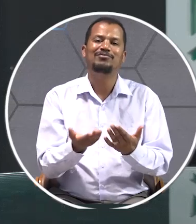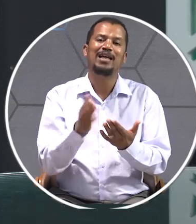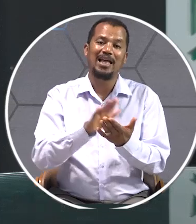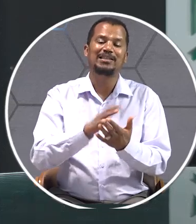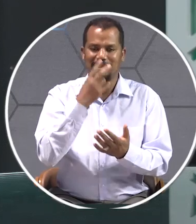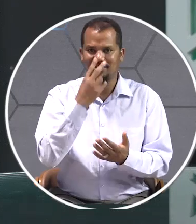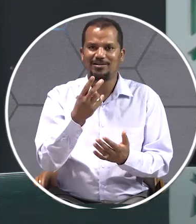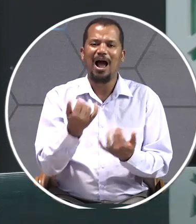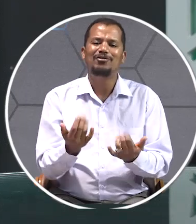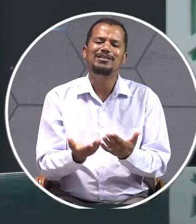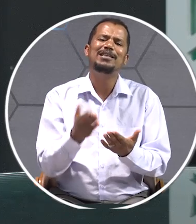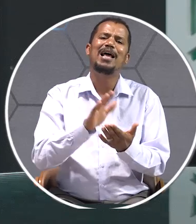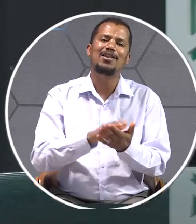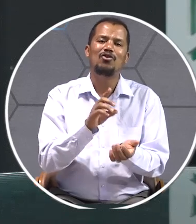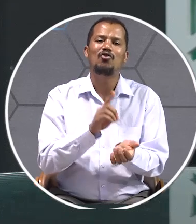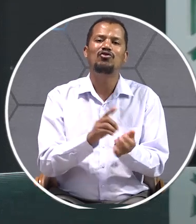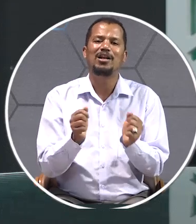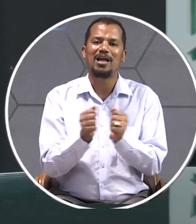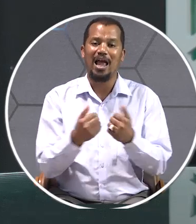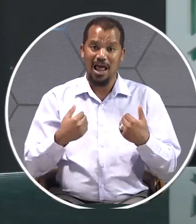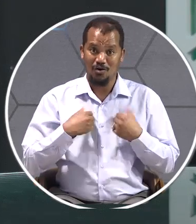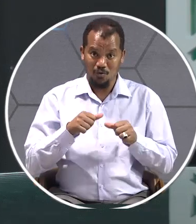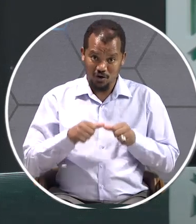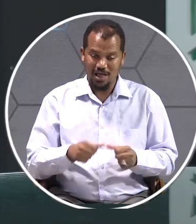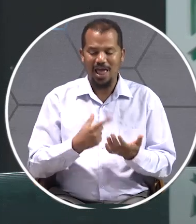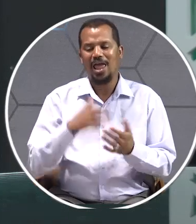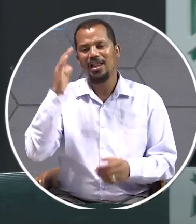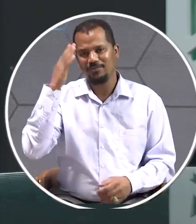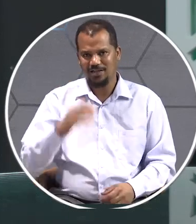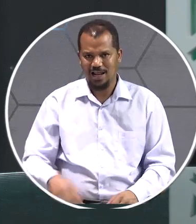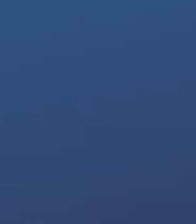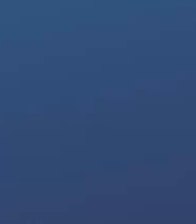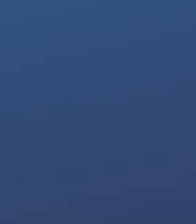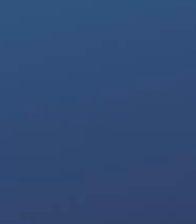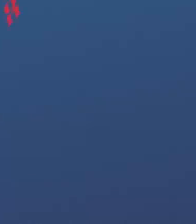تنياو جز سيقلت كدكتور غاري مينورن قويتا يهني مسلال